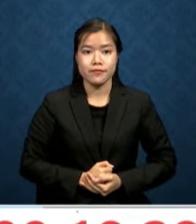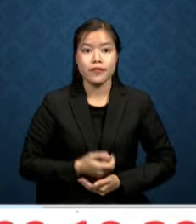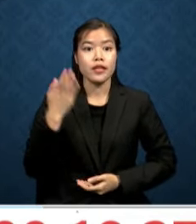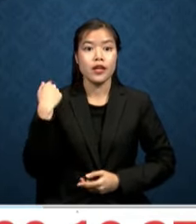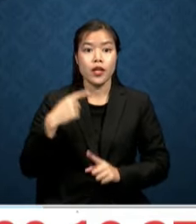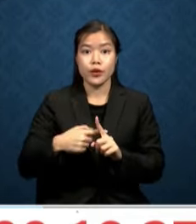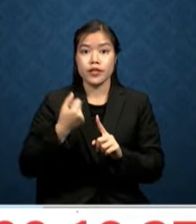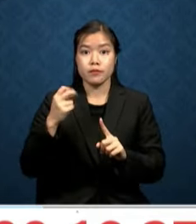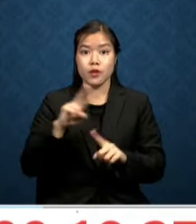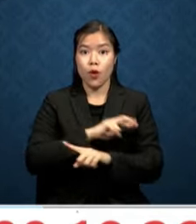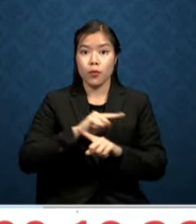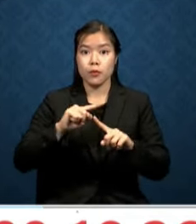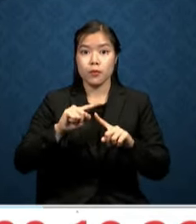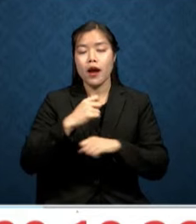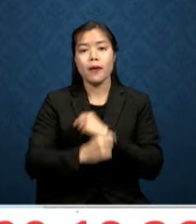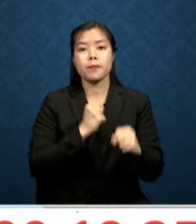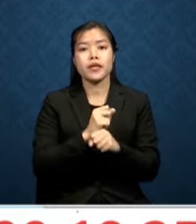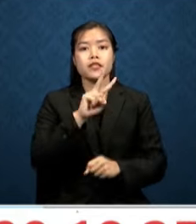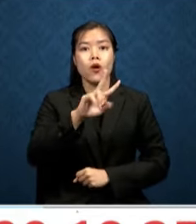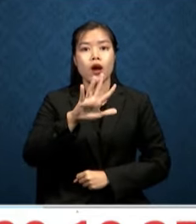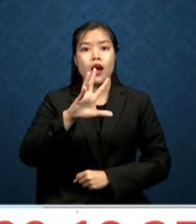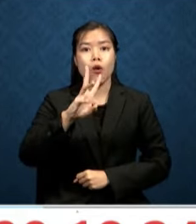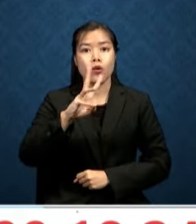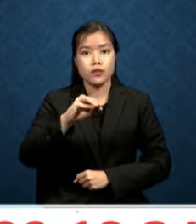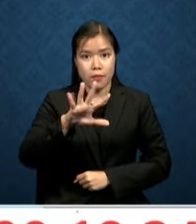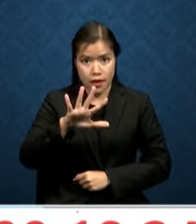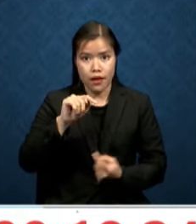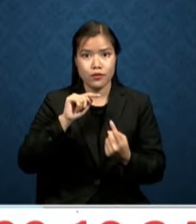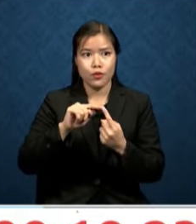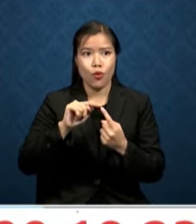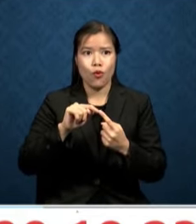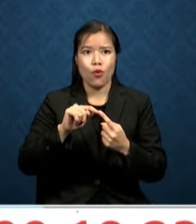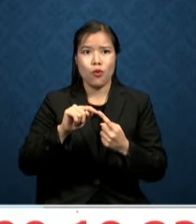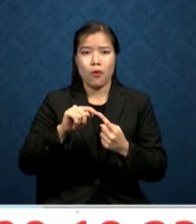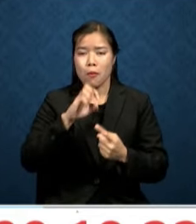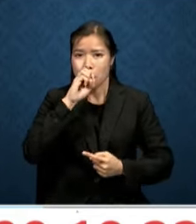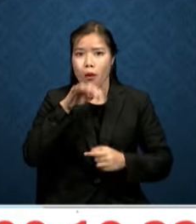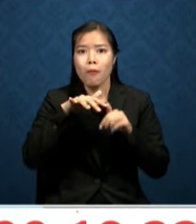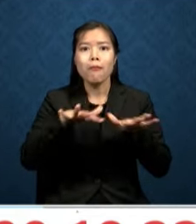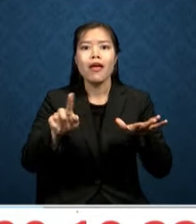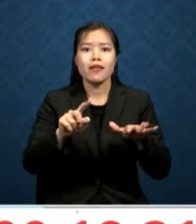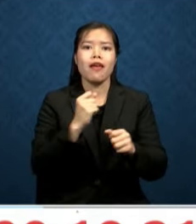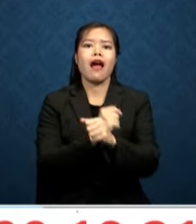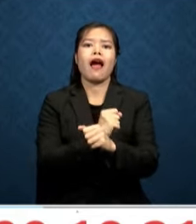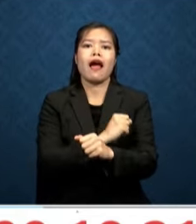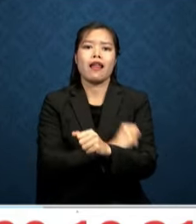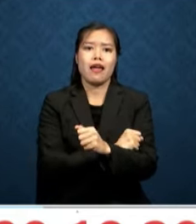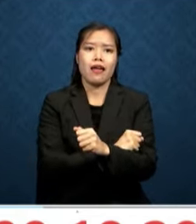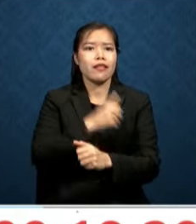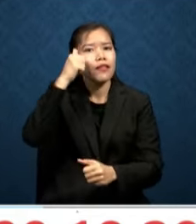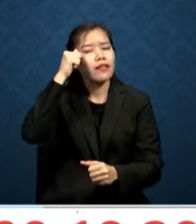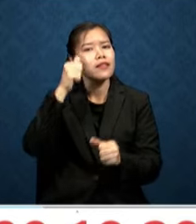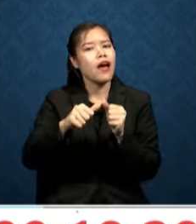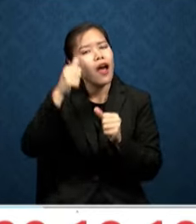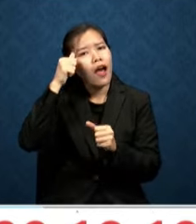วาปี65นะฮะท่านได้พูดถึงนโยบายเรื่องค่าแรงนะฮะเรียกว่าสะท้อนภาพจำนะฮะที่เราเคยจำกันมานะครับตอน